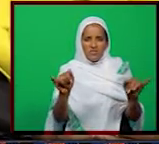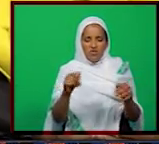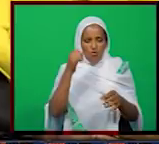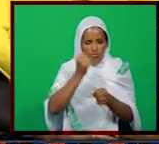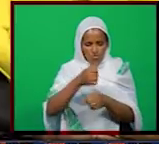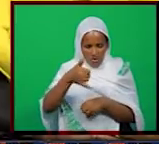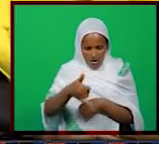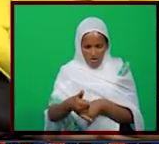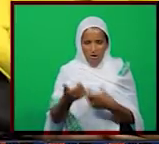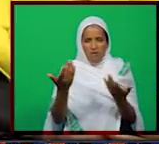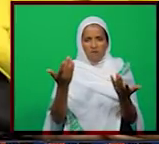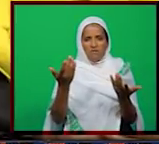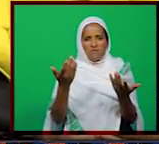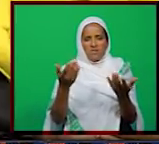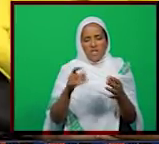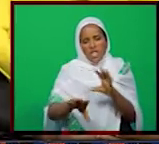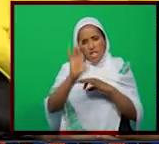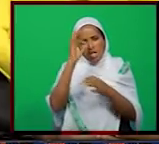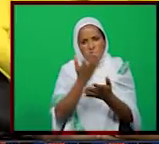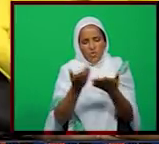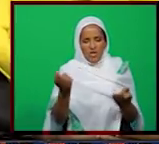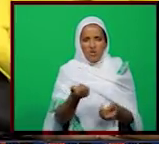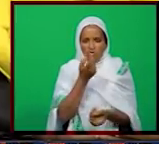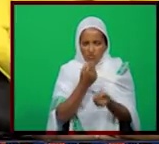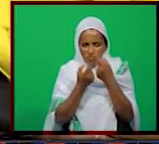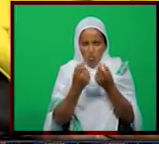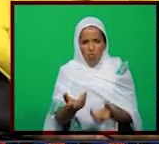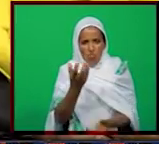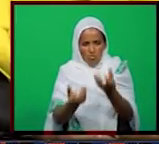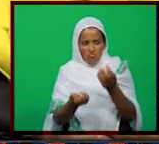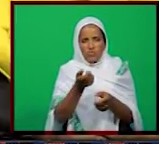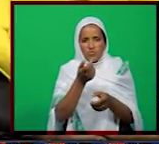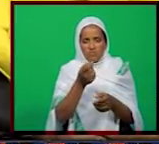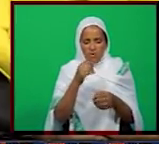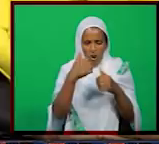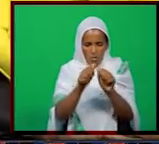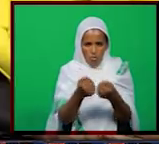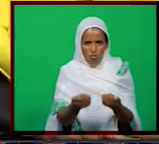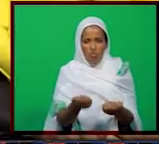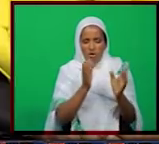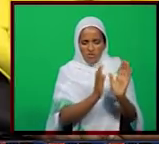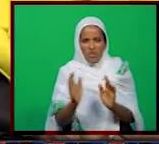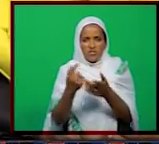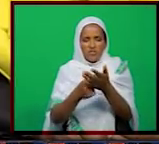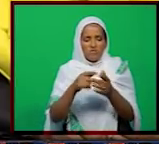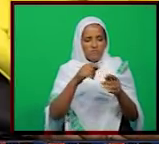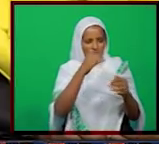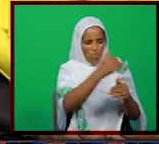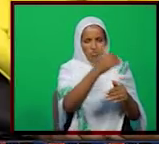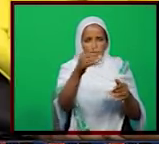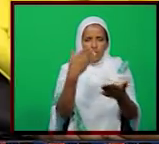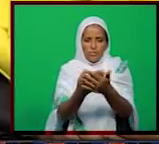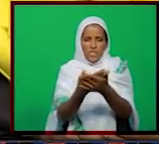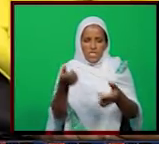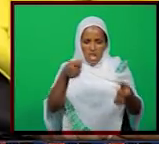እንደዚህ ቡና በማፍላት የተገኘውን ነገር ንፍሮ፣ ቆሎ፣ ዳቦ በማዘጋጀት ጎረቤት